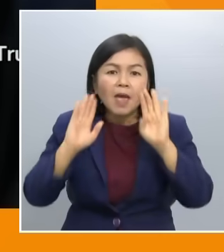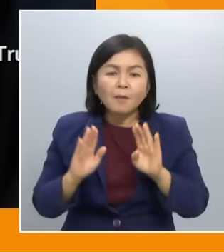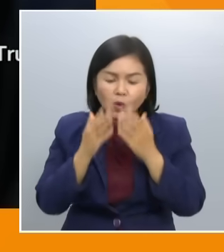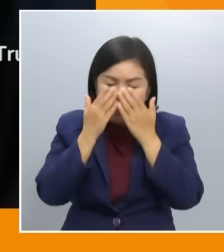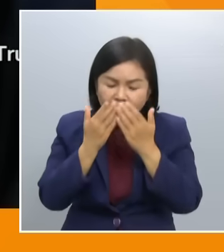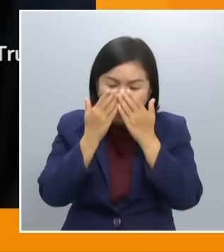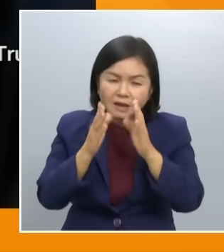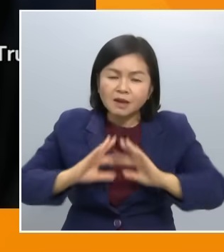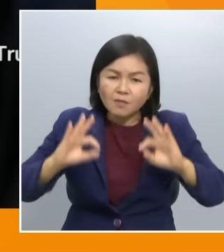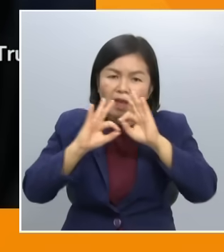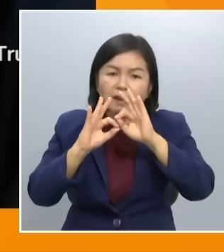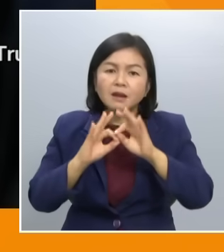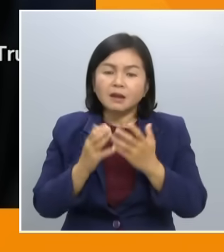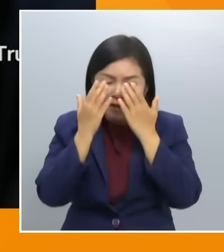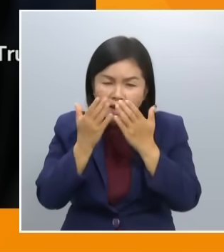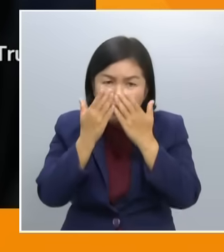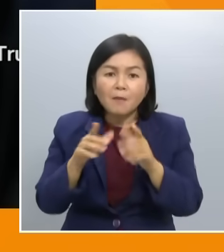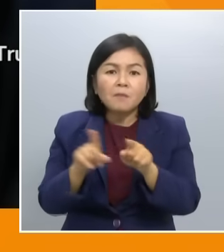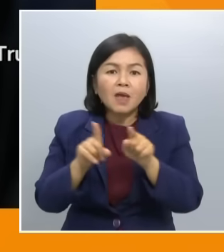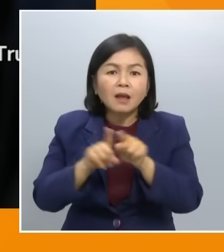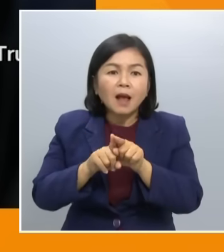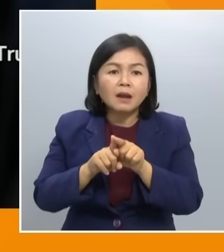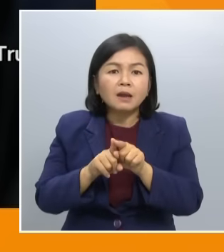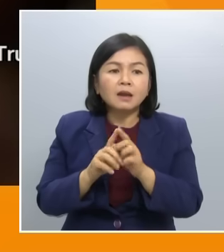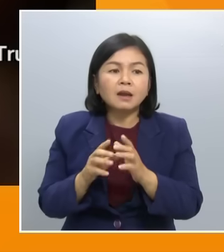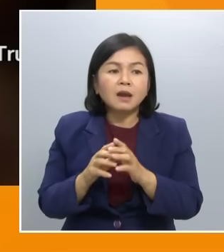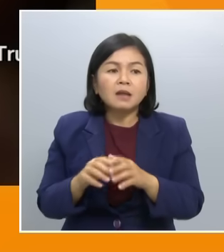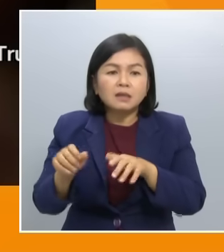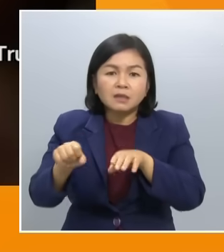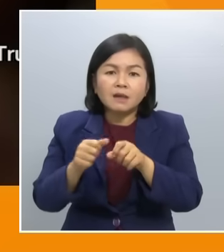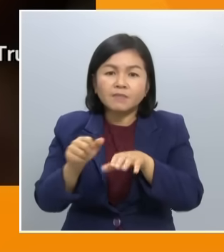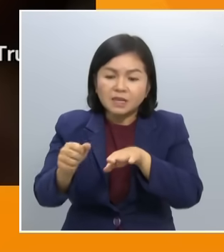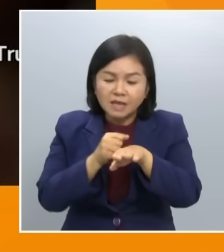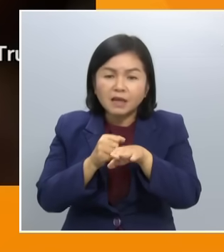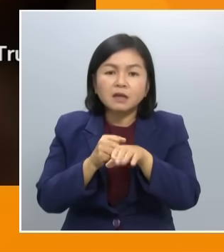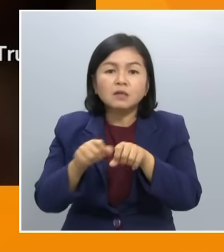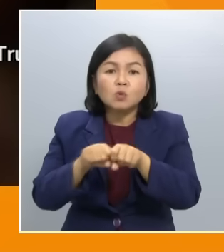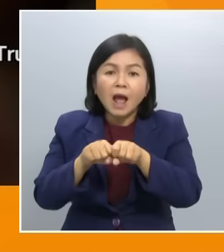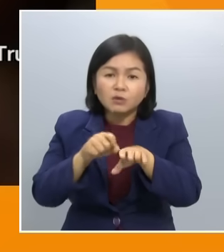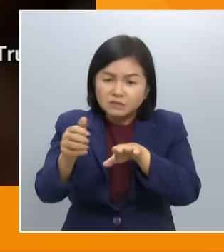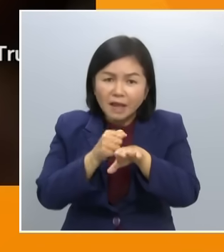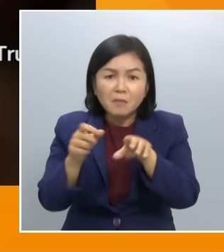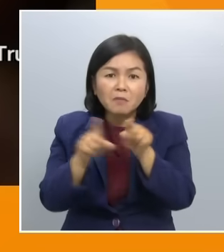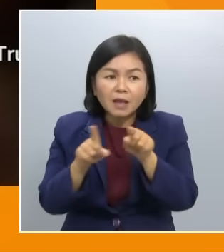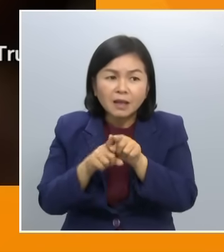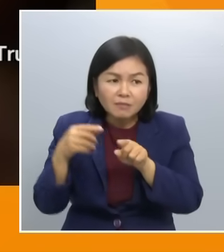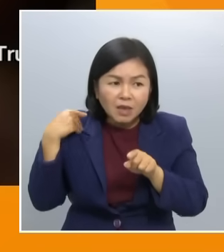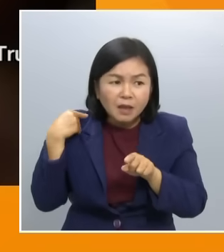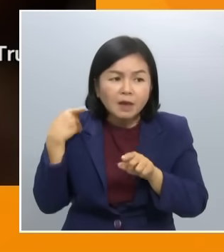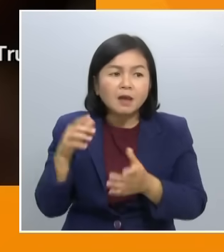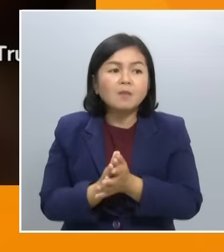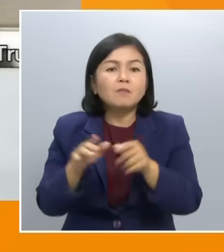ยก็สวมถุงเท้าลายทางสีรุ้งที่มีคำว่าอีดมูบารักหรือแปลเป็นไทยว่าวันอีดร่วมอยู่ด้วยนะคะก็เป็น